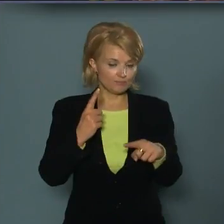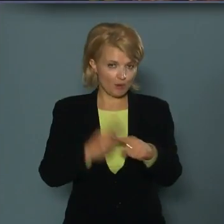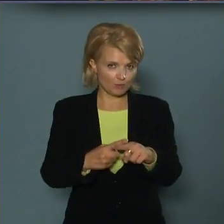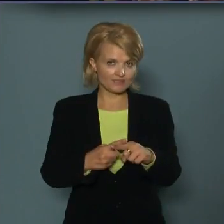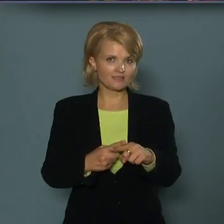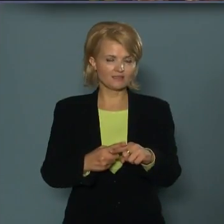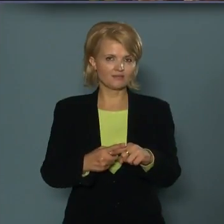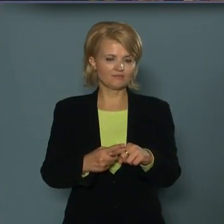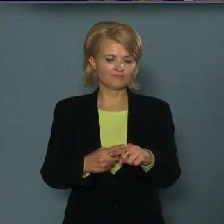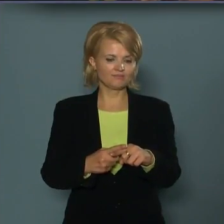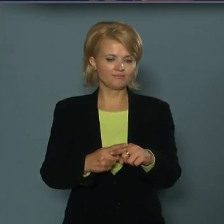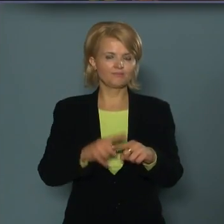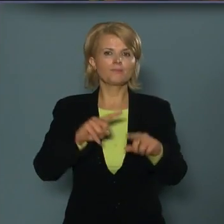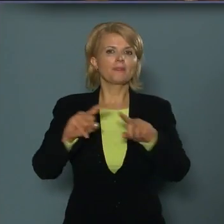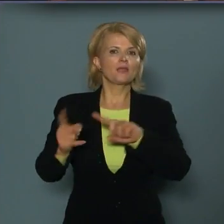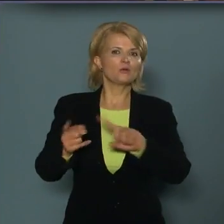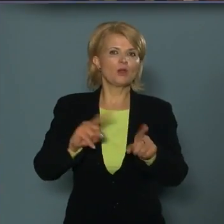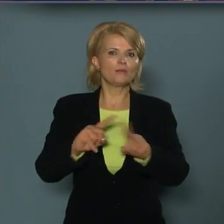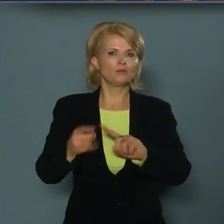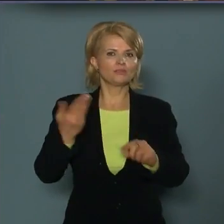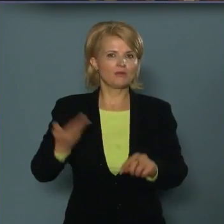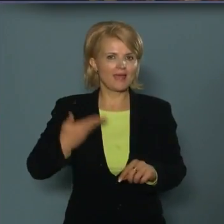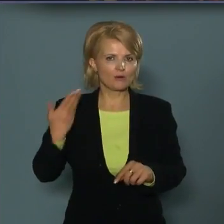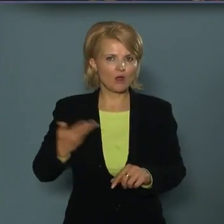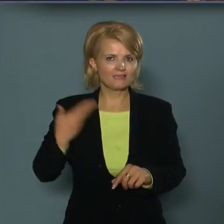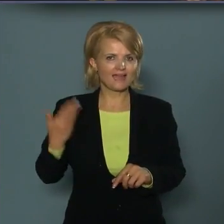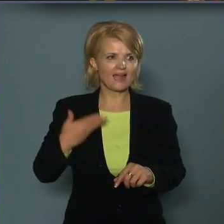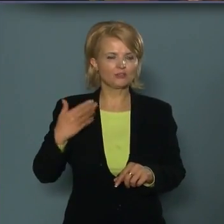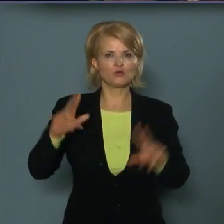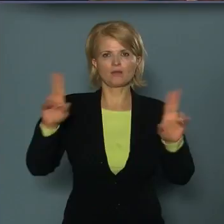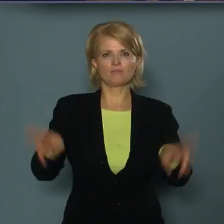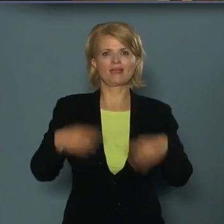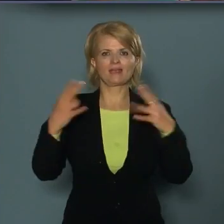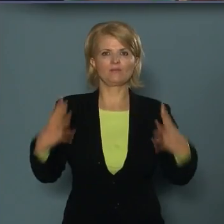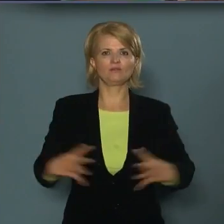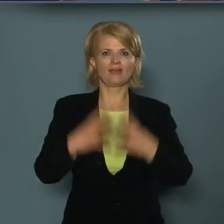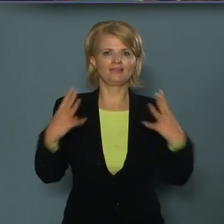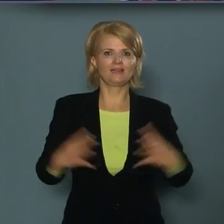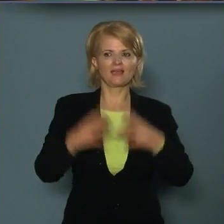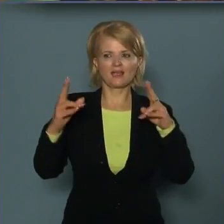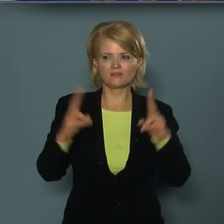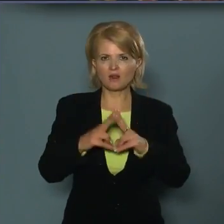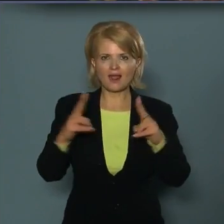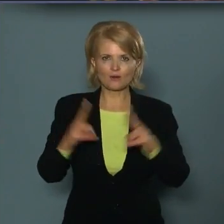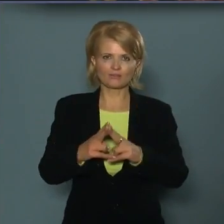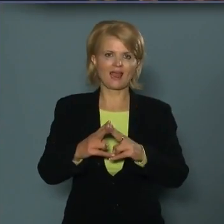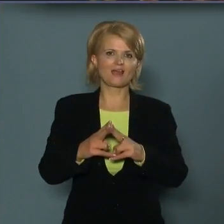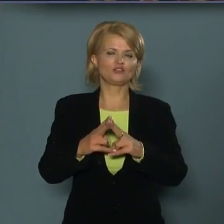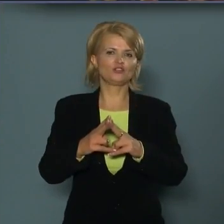pedig különböző előadások, meghívott vendégekkel való